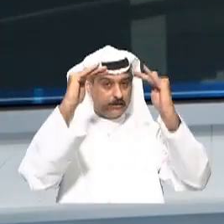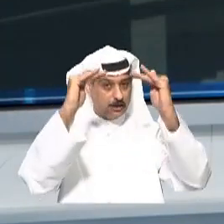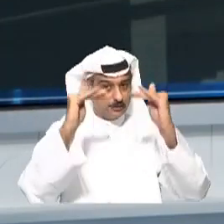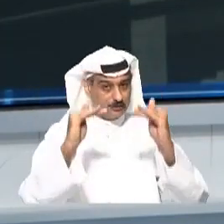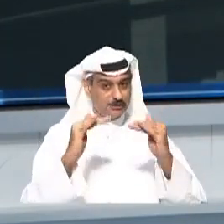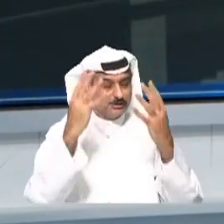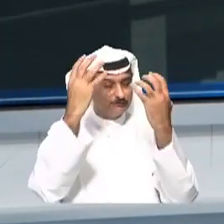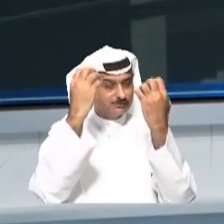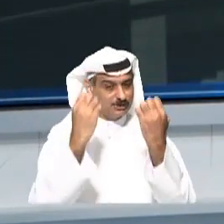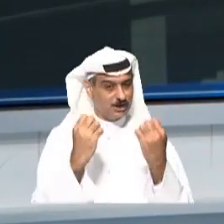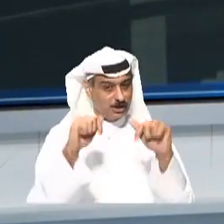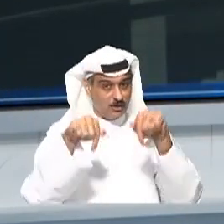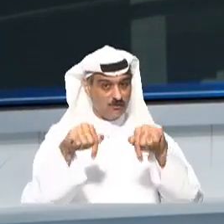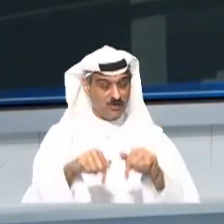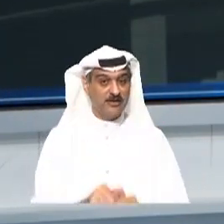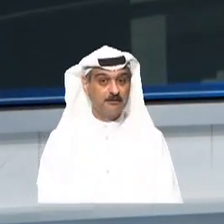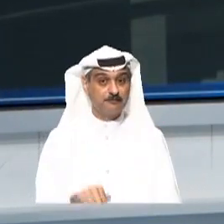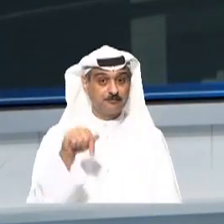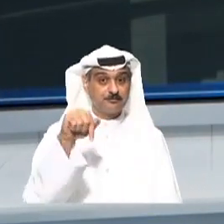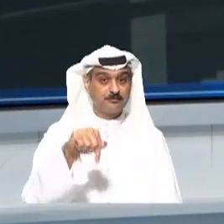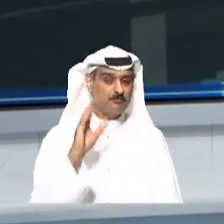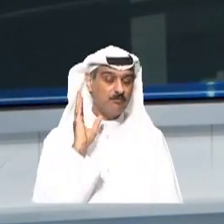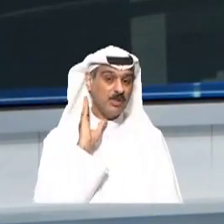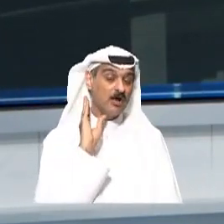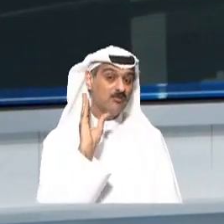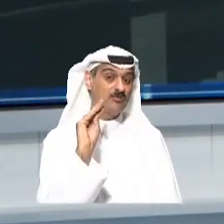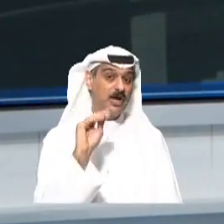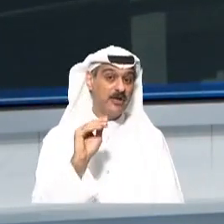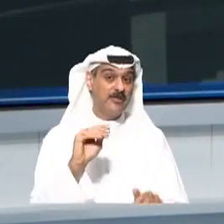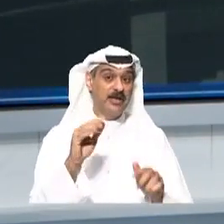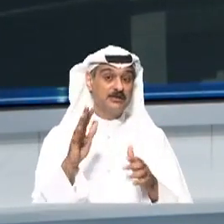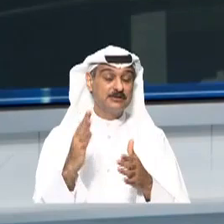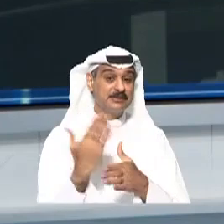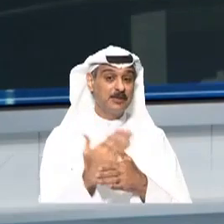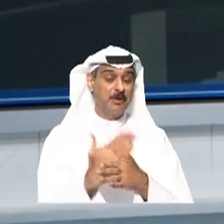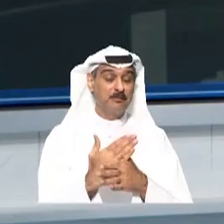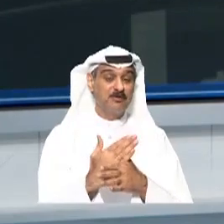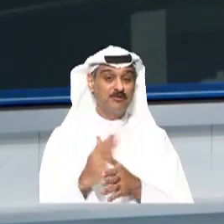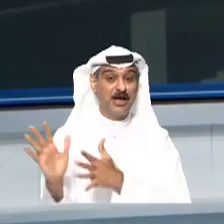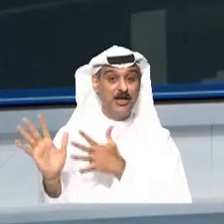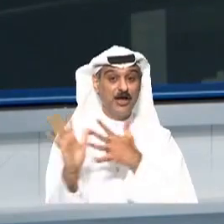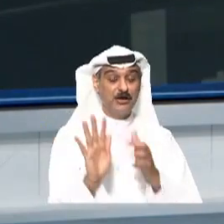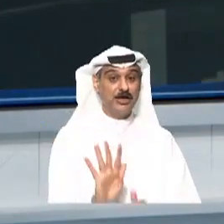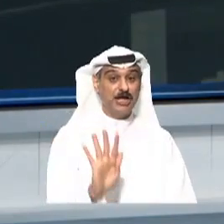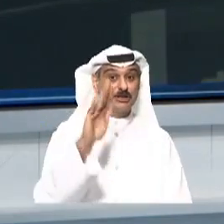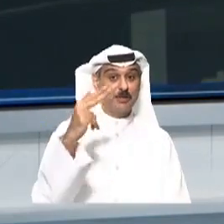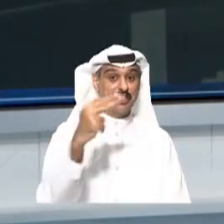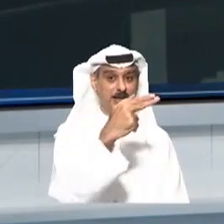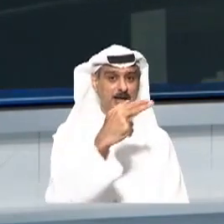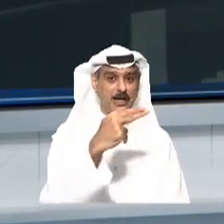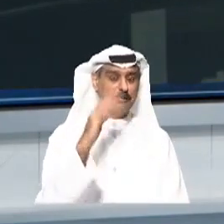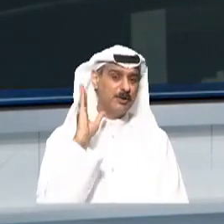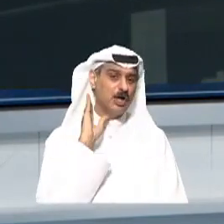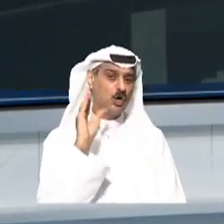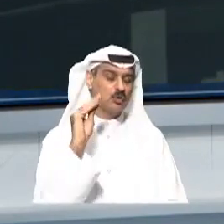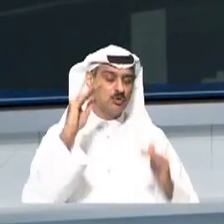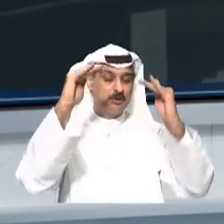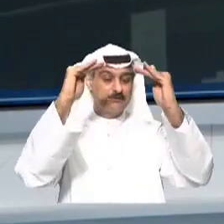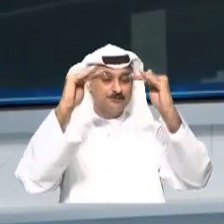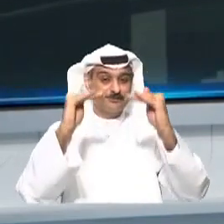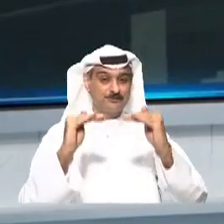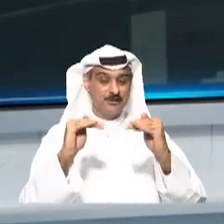الأسبوع راح تقل نسبة الرطوبة بسبب تحول كتلة الهوائية والرياح للرياح الشمالية الغربية، وراح تكون أجواء جدا